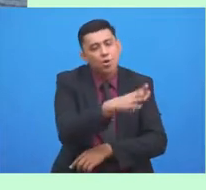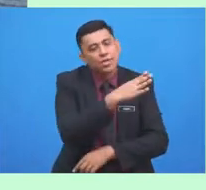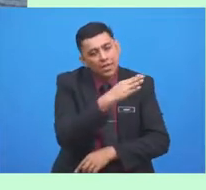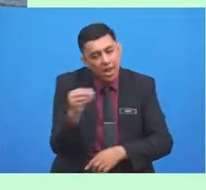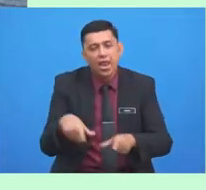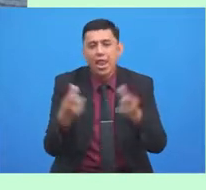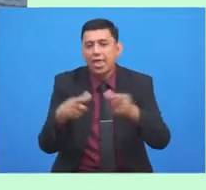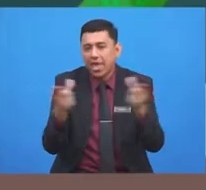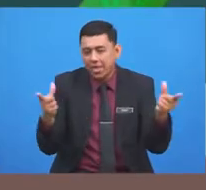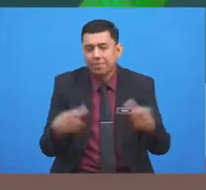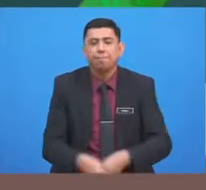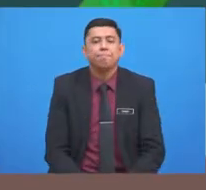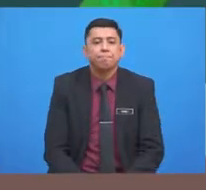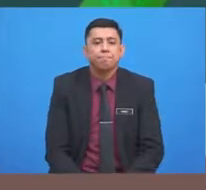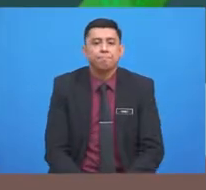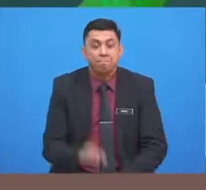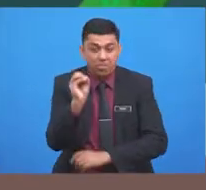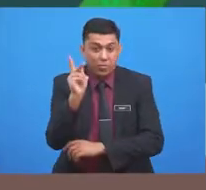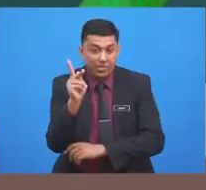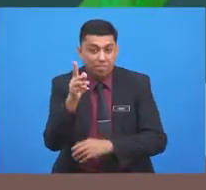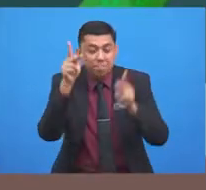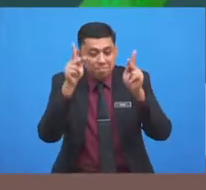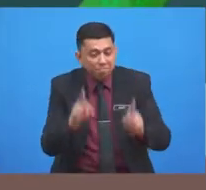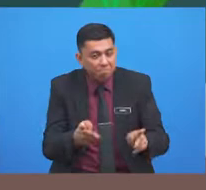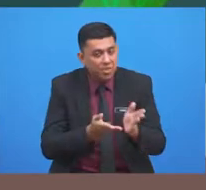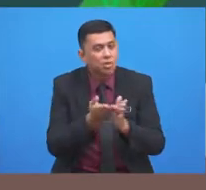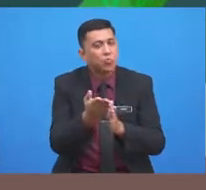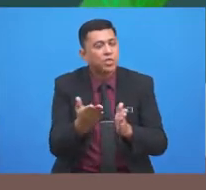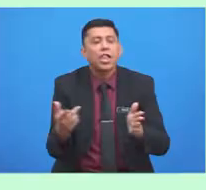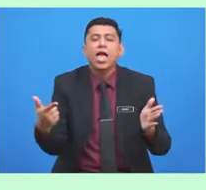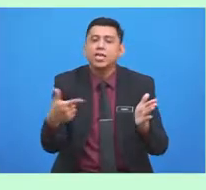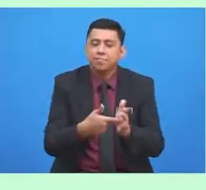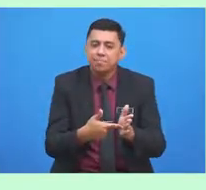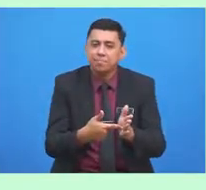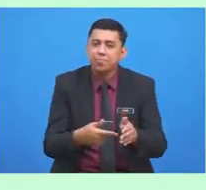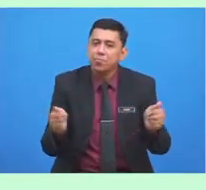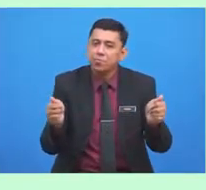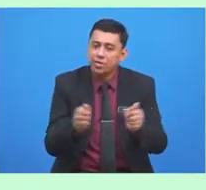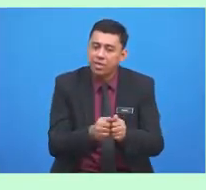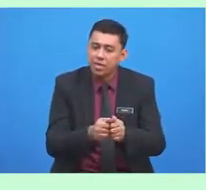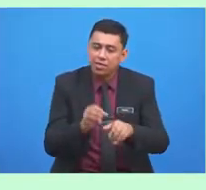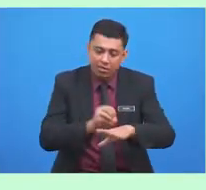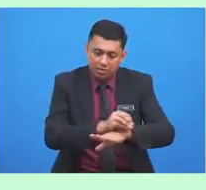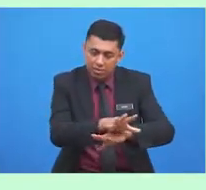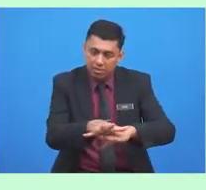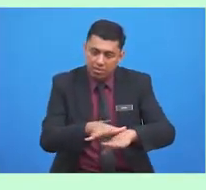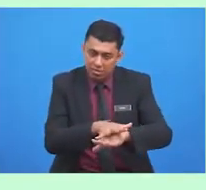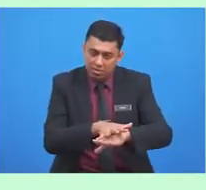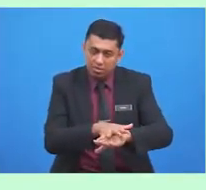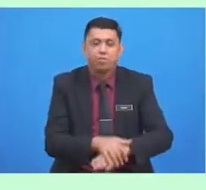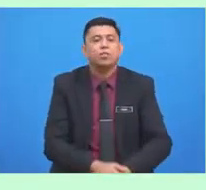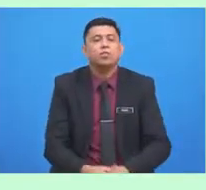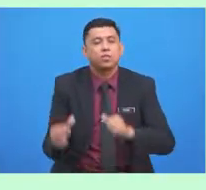sebagainya. Okey, pelajar-pelajar, sekarang cikgu teruskan lagi dengan pengaruh aktiviti